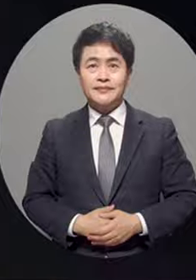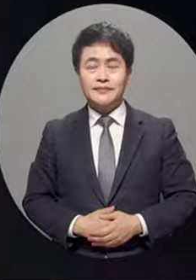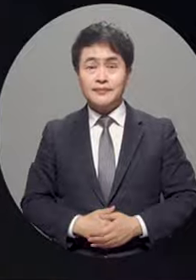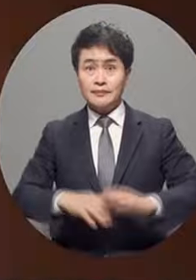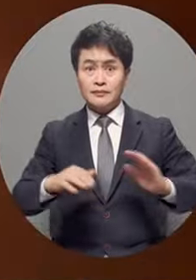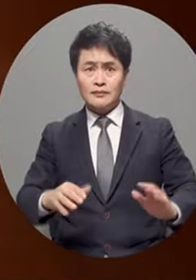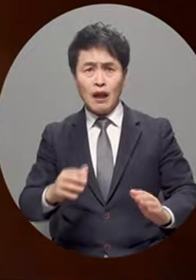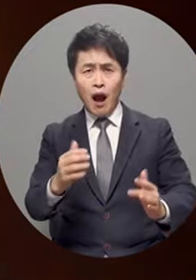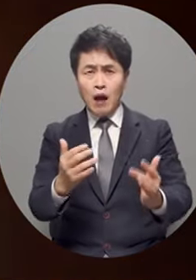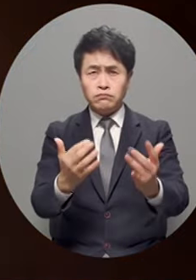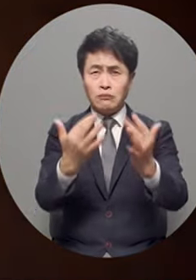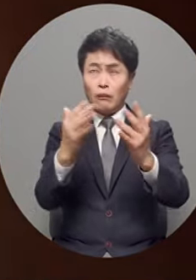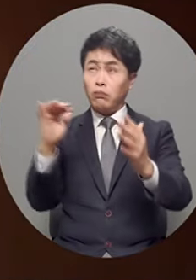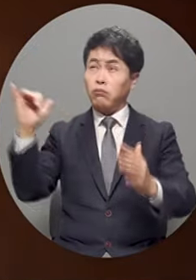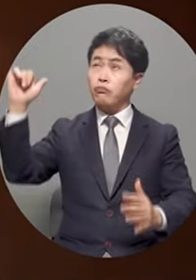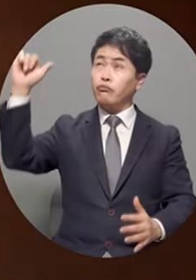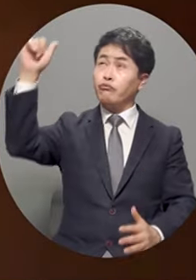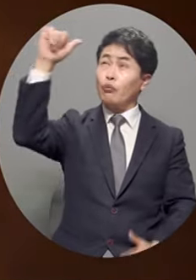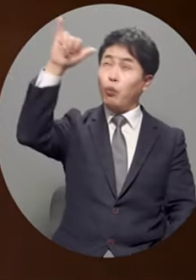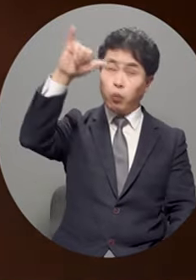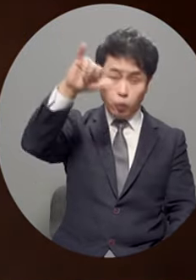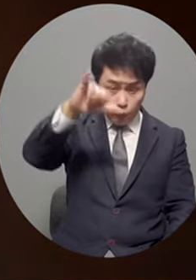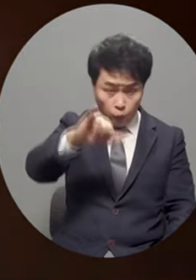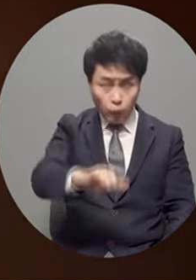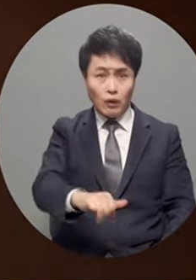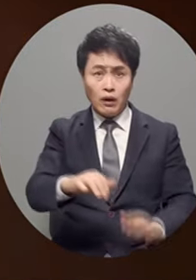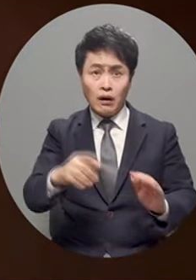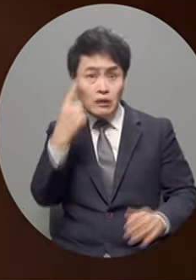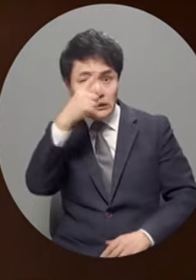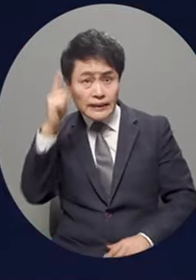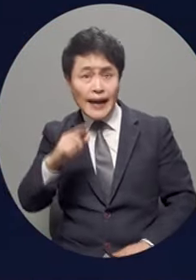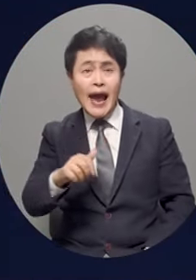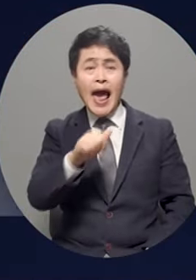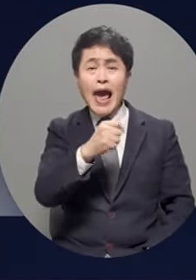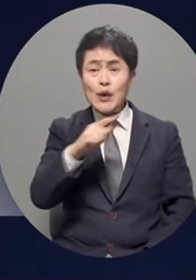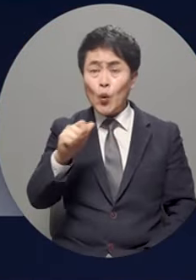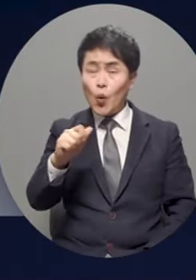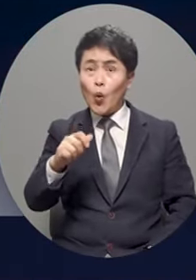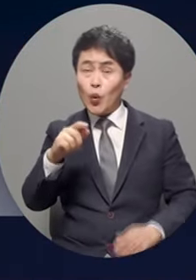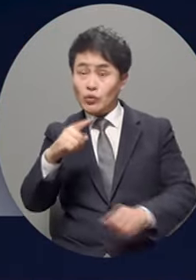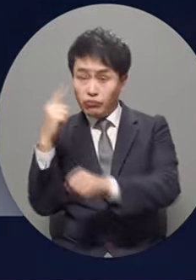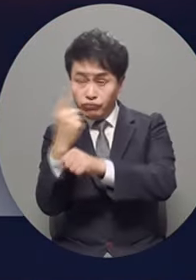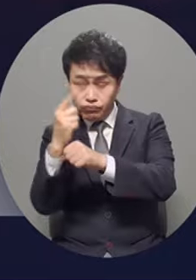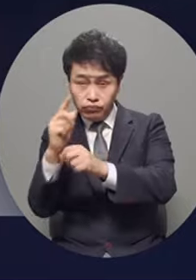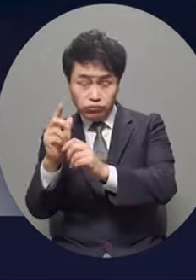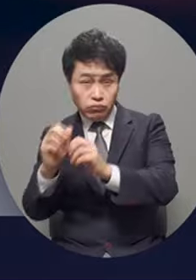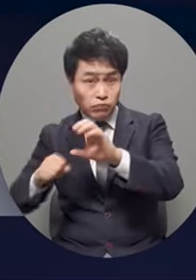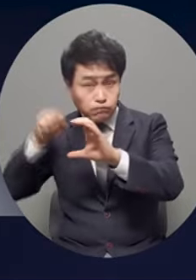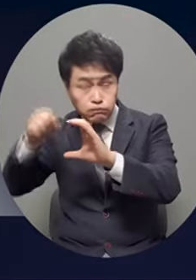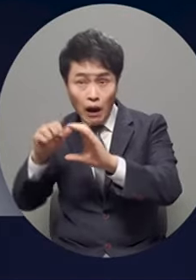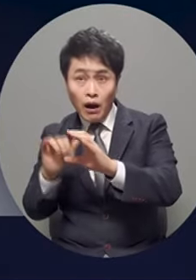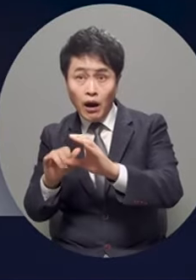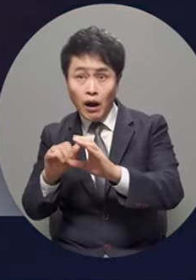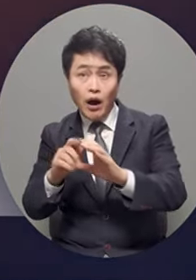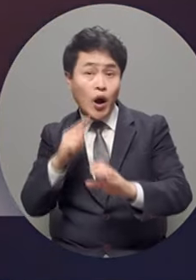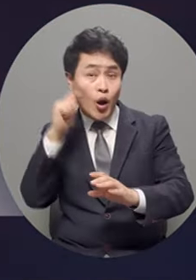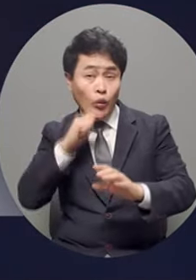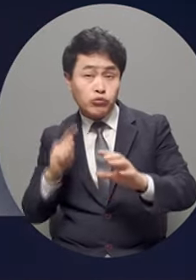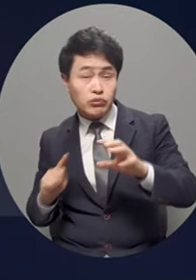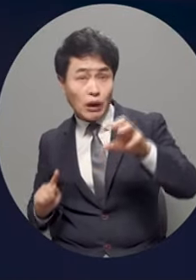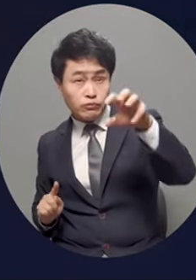불길에 휩싸인 항공기가 지상으로 추락합니다. 러시아의 AOC 공중조기경보통제기가 우크라이나군의 미사일